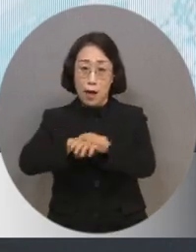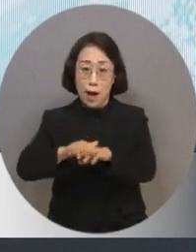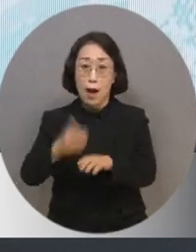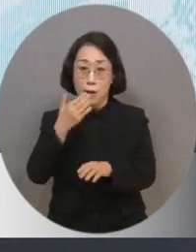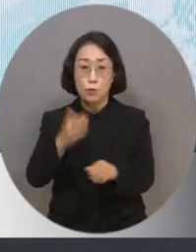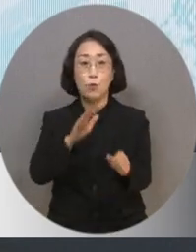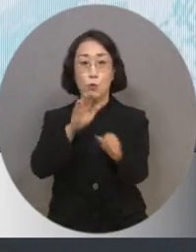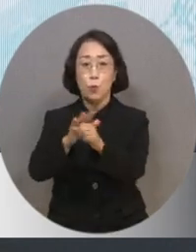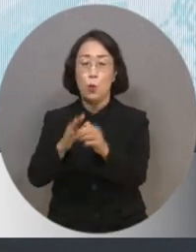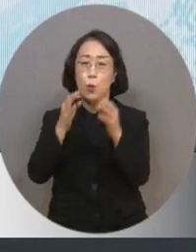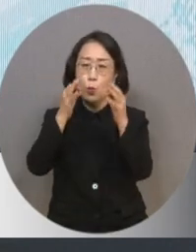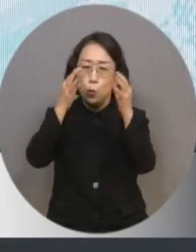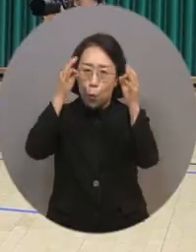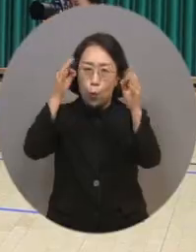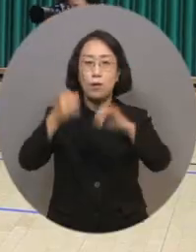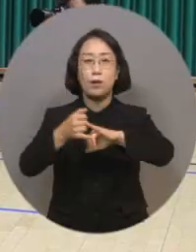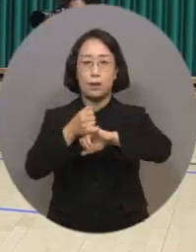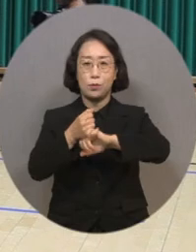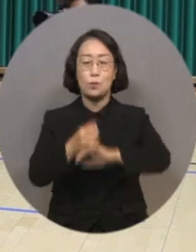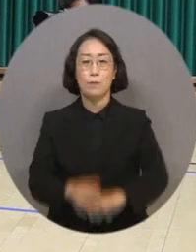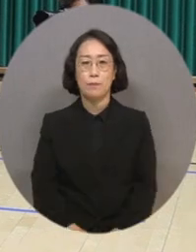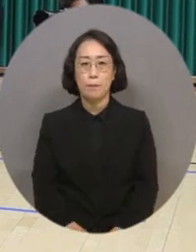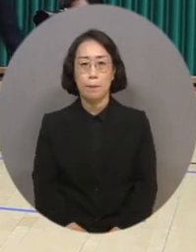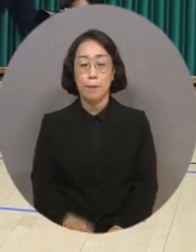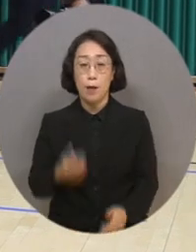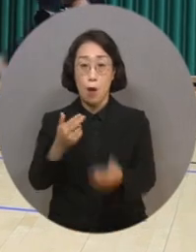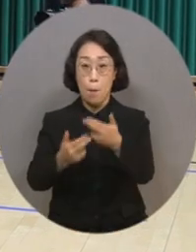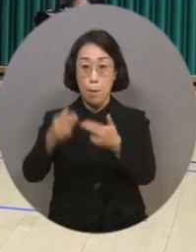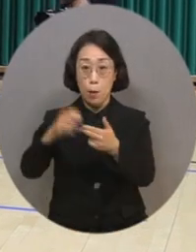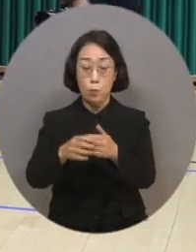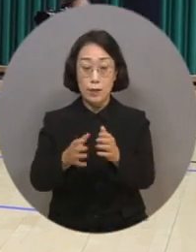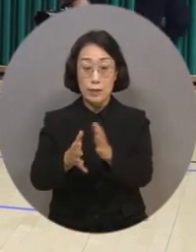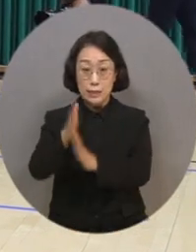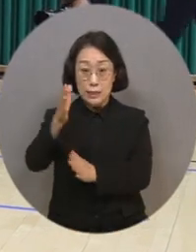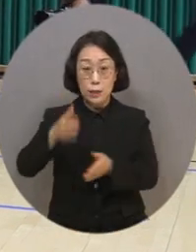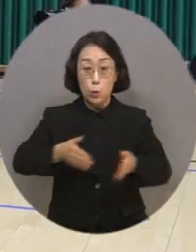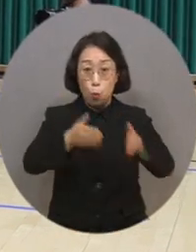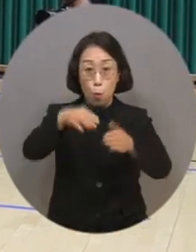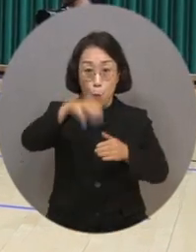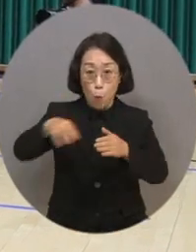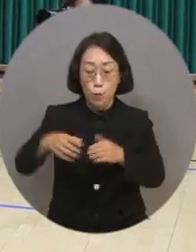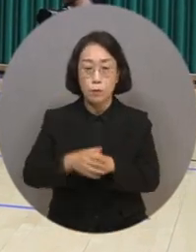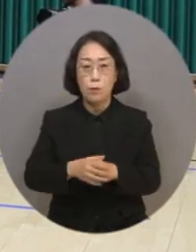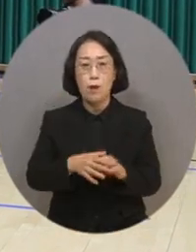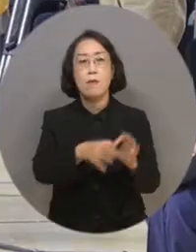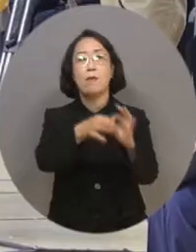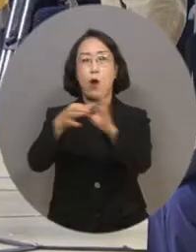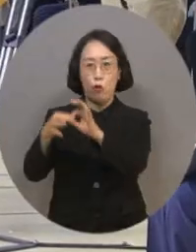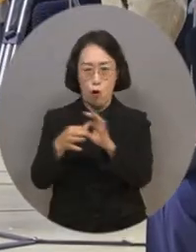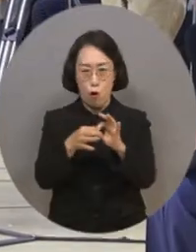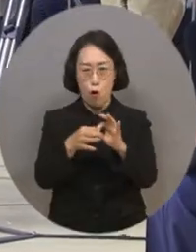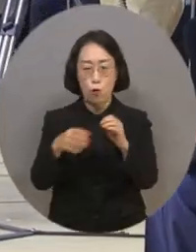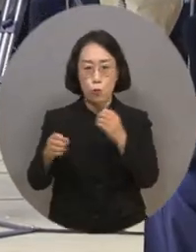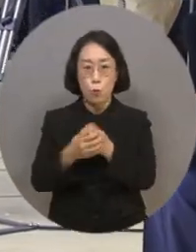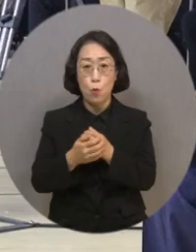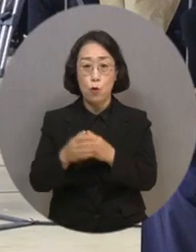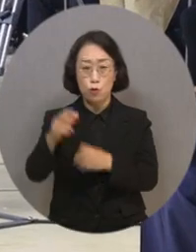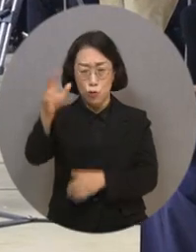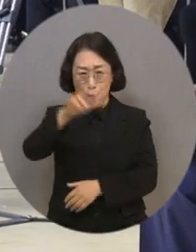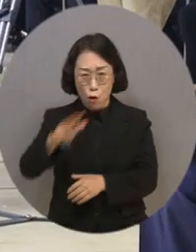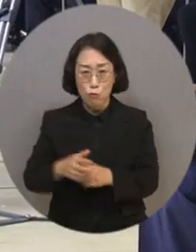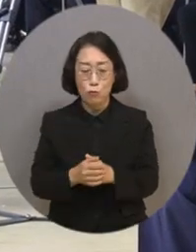다양한 노력을 이어갈 것입니다. 협회는 시도 유관기관의 네트워크 활성화, 전국